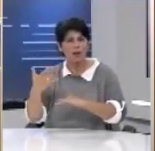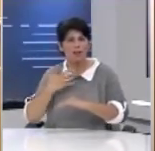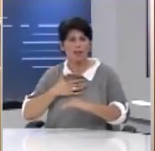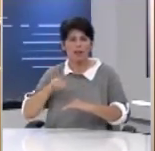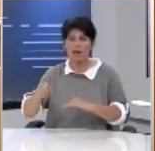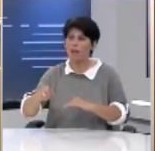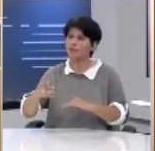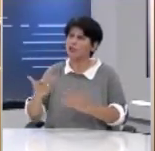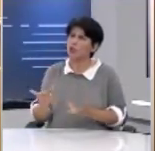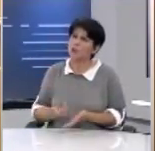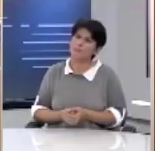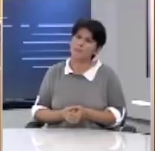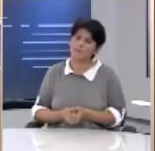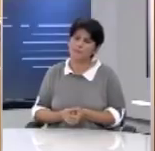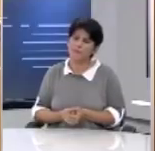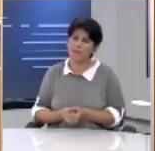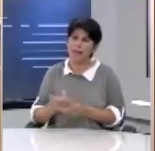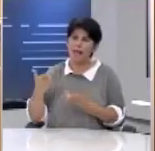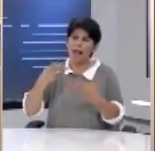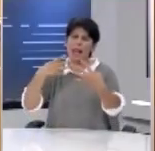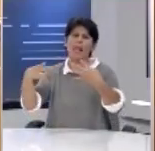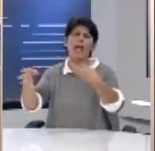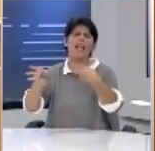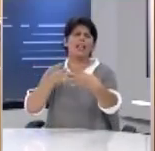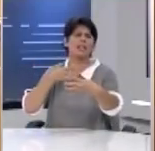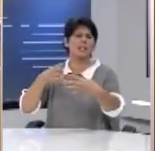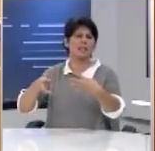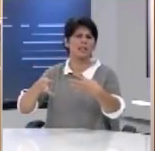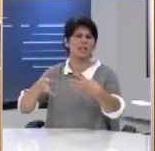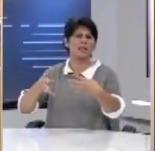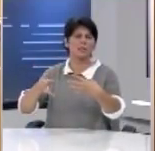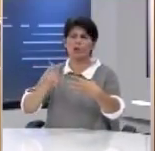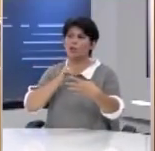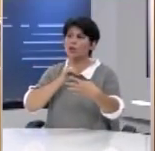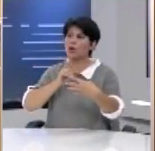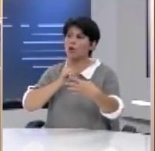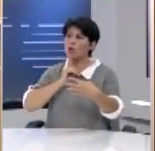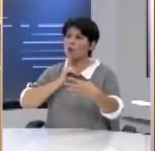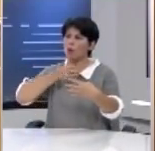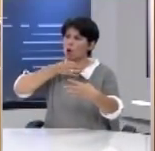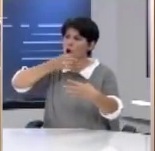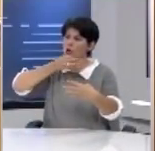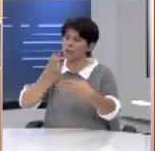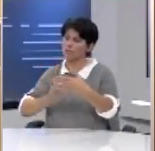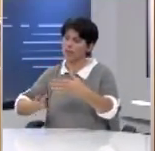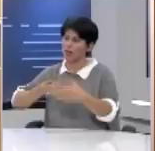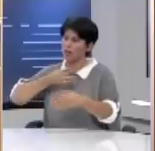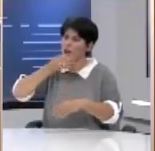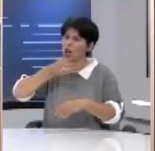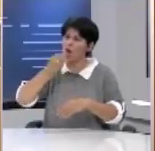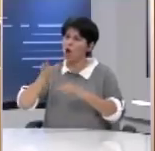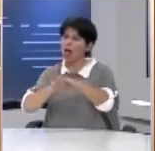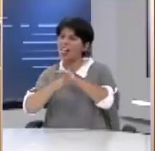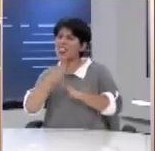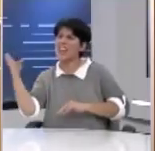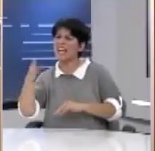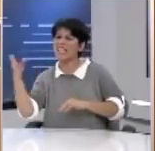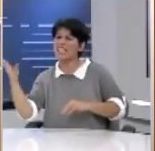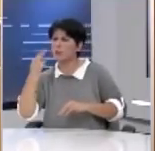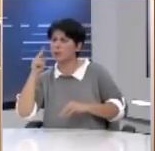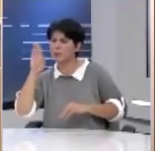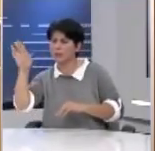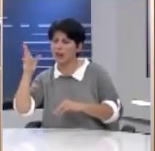το κύμα του ακροδεξιού λαϊκισμού, που είναι μεγάλο κύμα, όχι μόνο στην Ελλάδα. Είναι υπαρκτό και μεγάλο κύμα στην Ευρώπη.